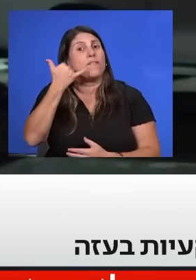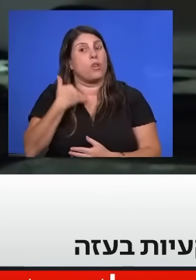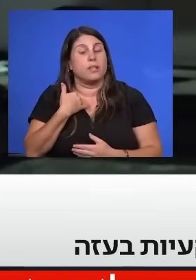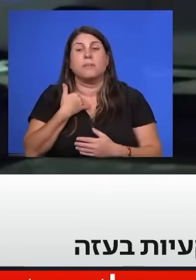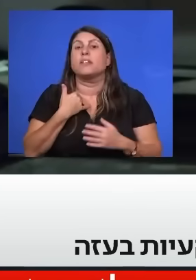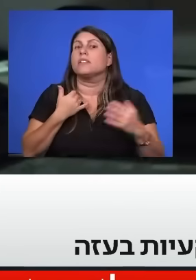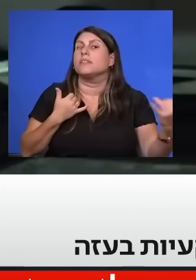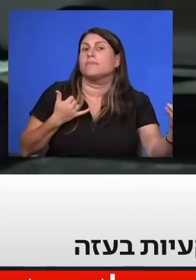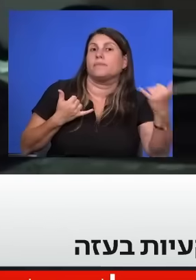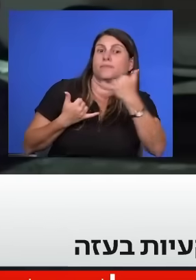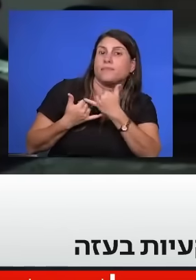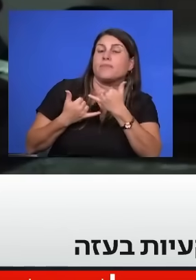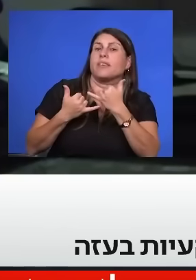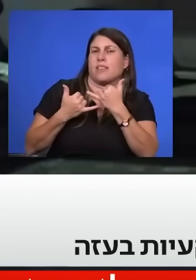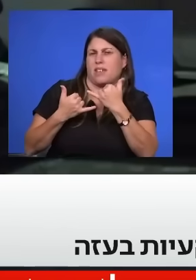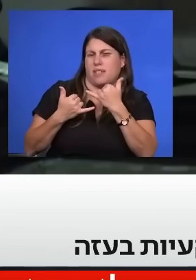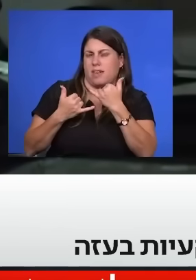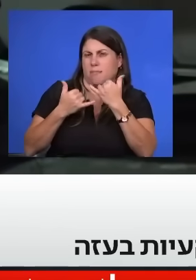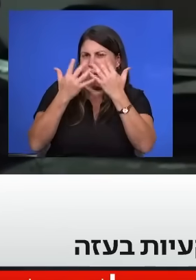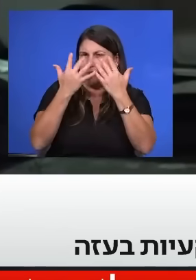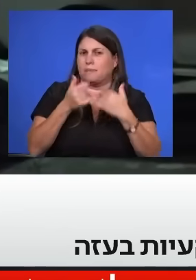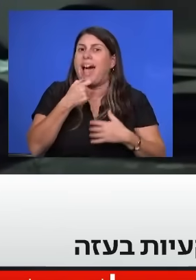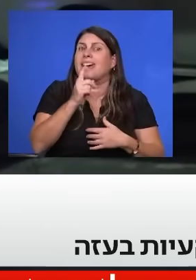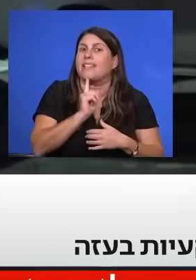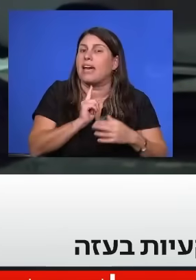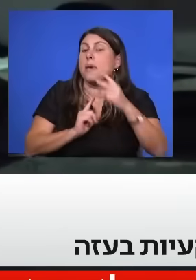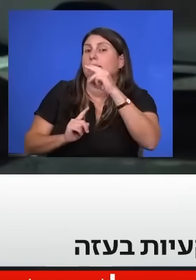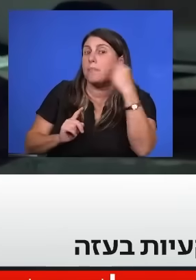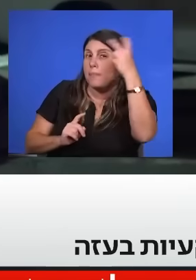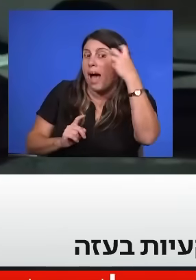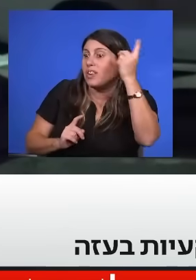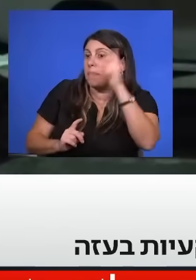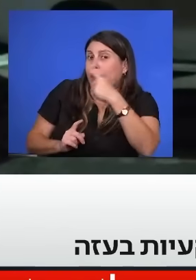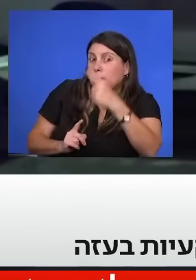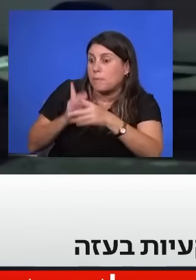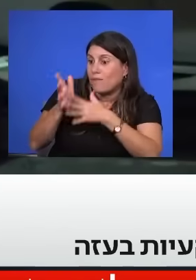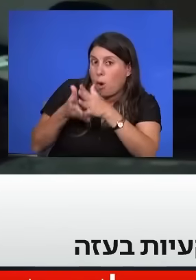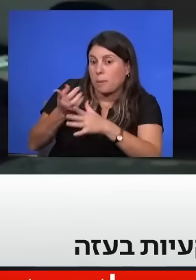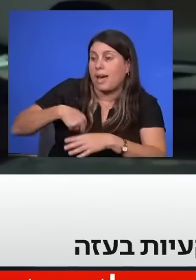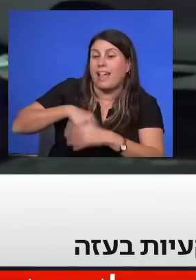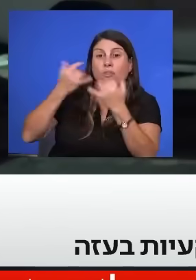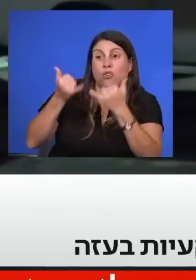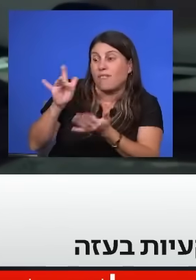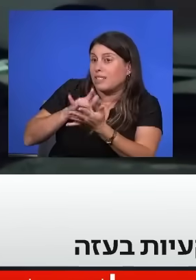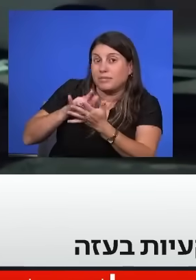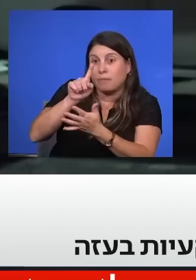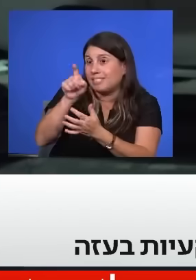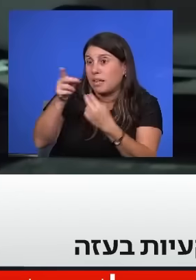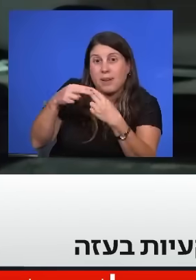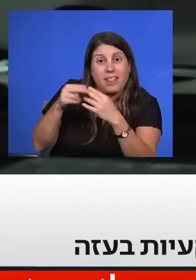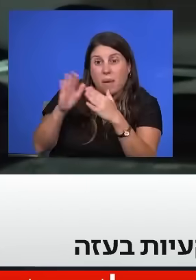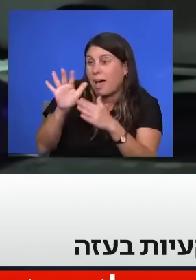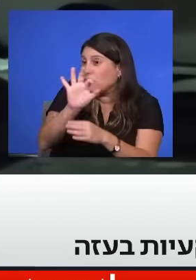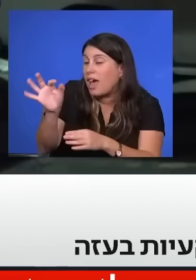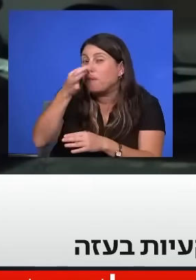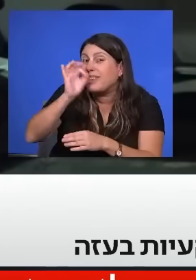קטרי, מדברים עליה בערבית, מאיימים עליה ואומרים לה, אנחנו עכשיו בזיקים ליד הבית שלכם, תעזבו את הבית,